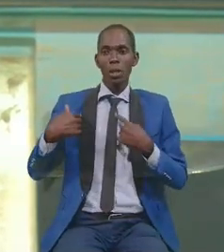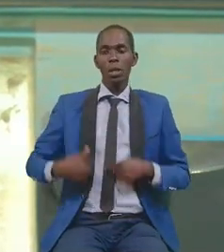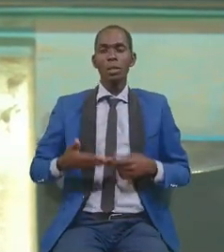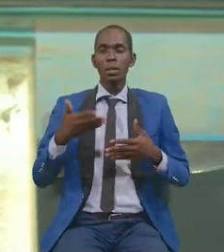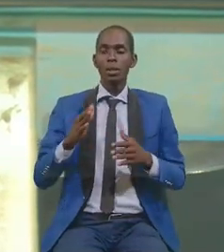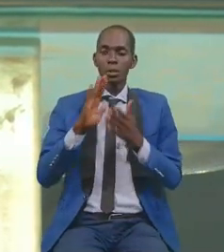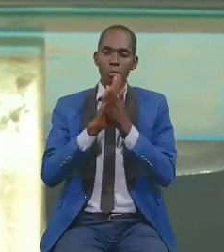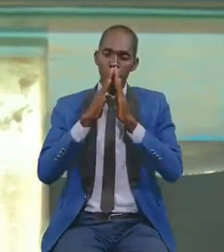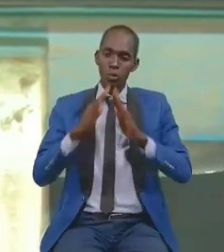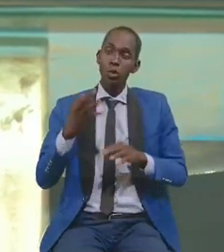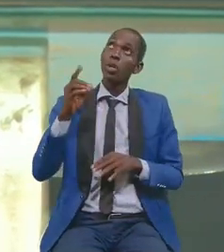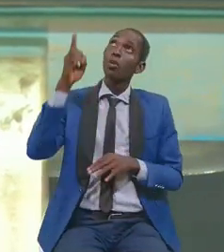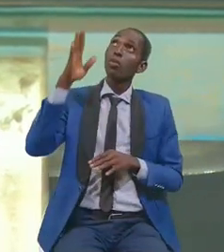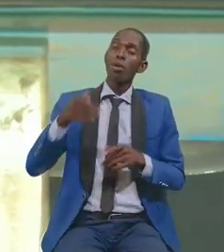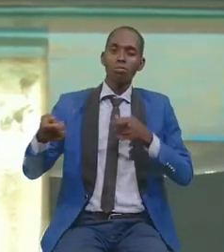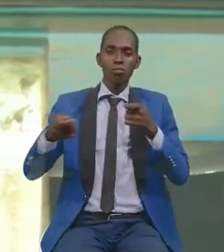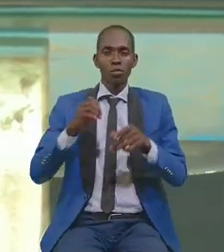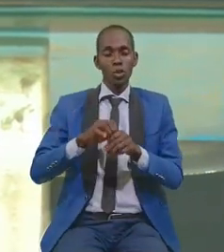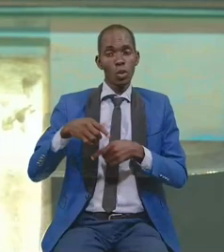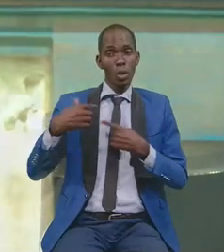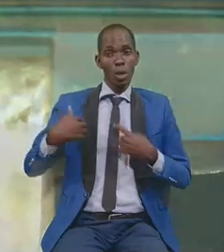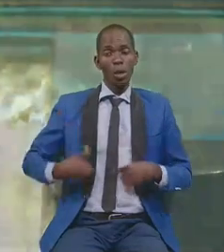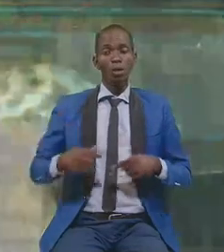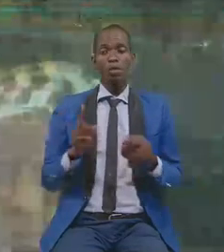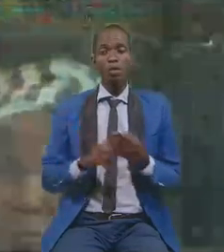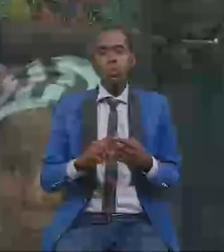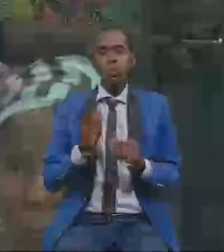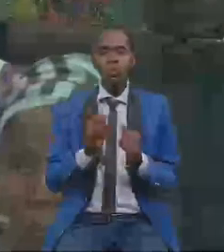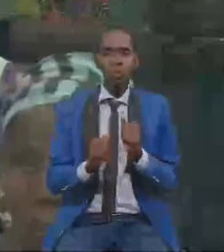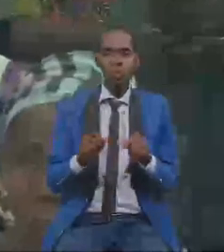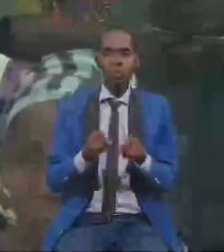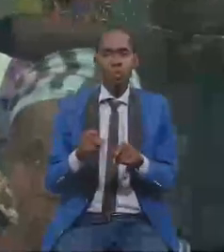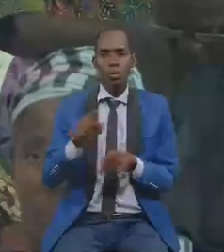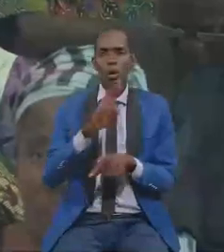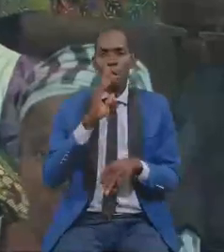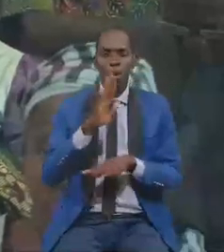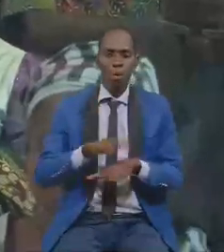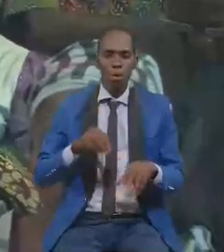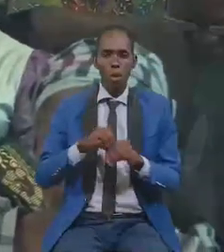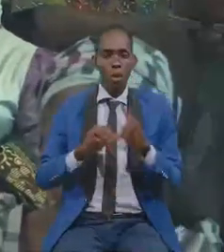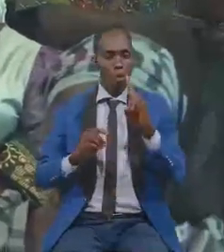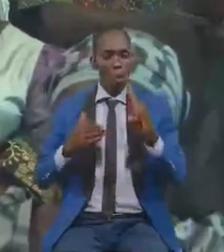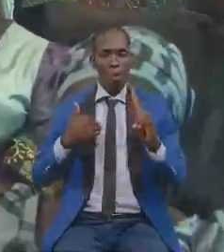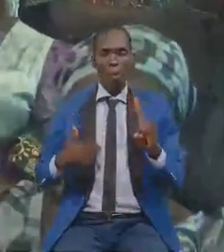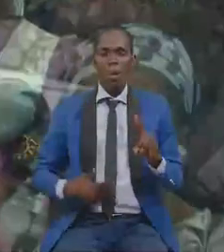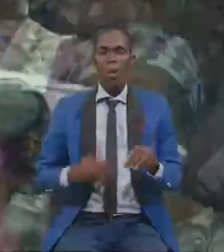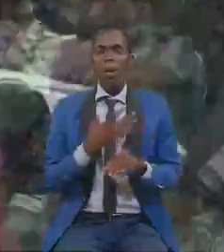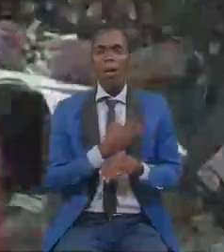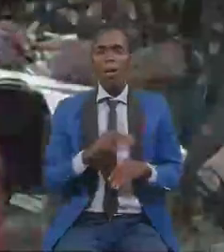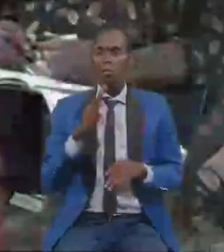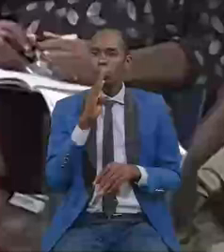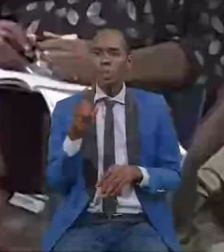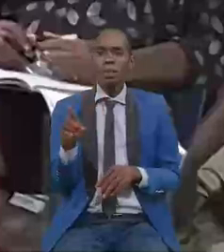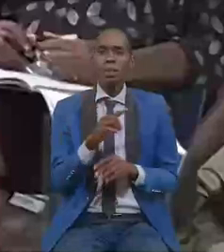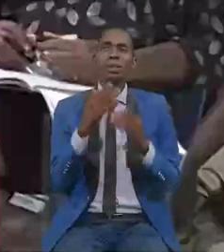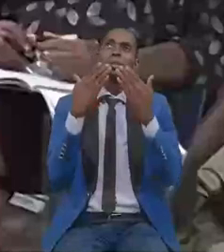Christ soit en toi. Que la paix de Dieu règne dans vos cœurs et soyez reconnaissants. Que la